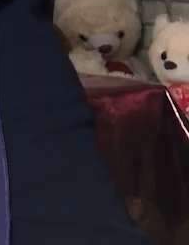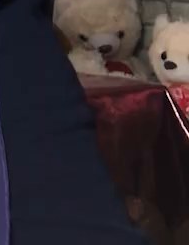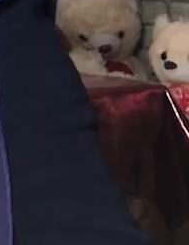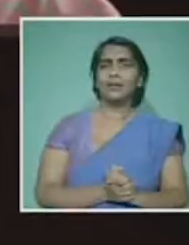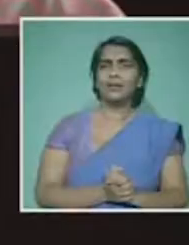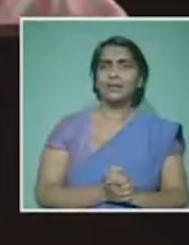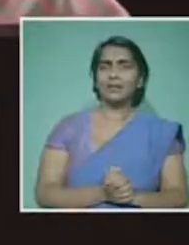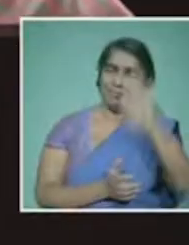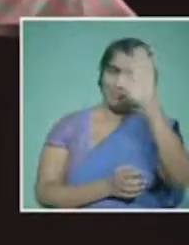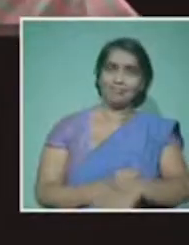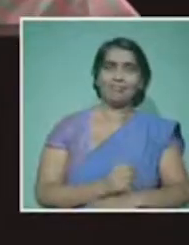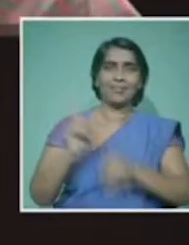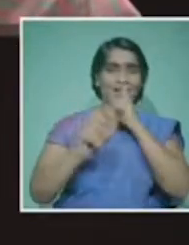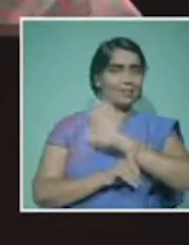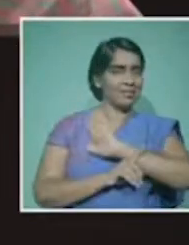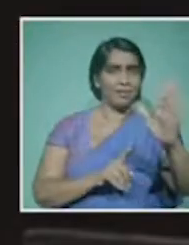இருந்திருக்கும்.